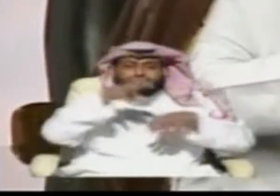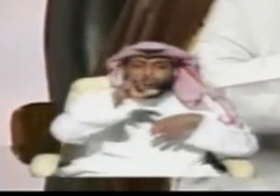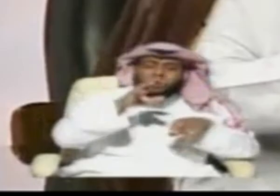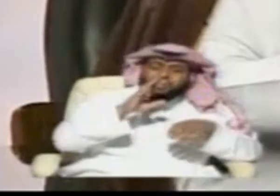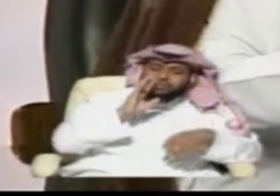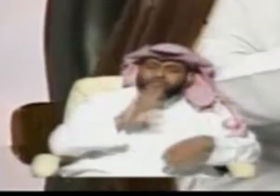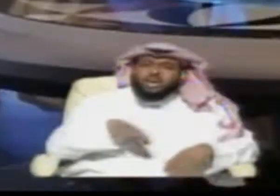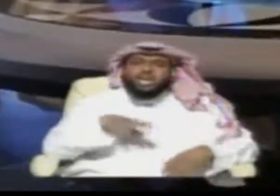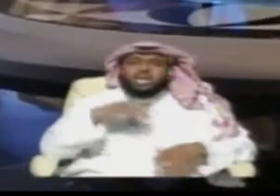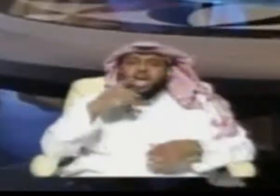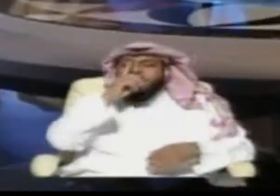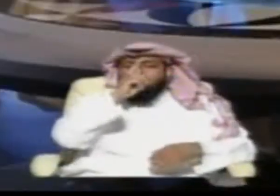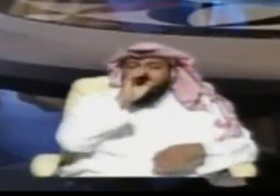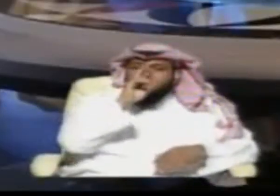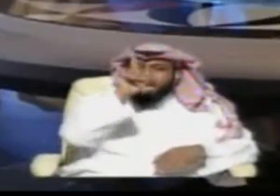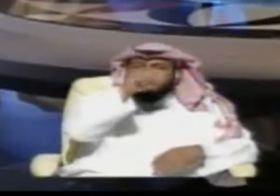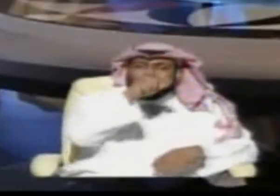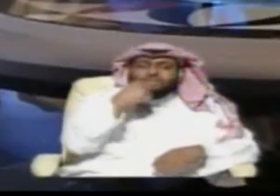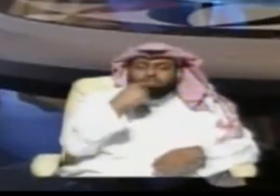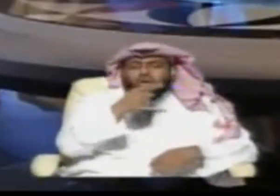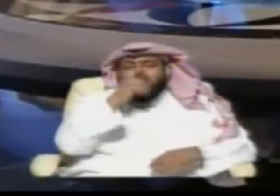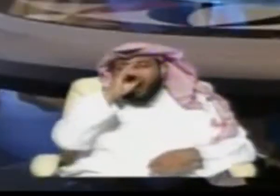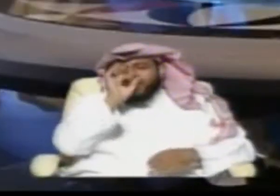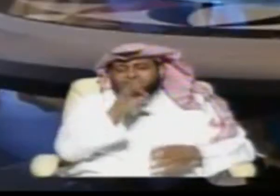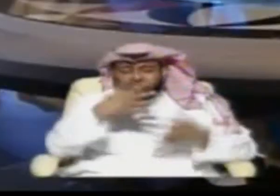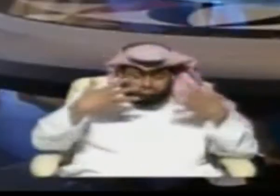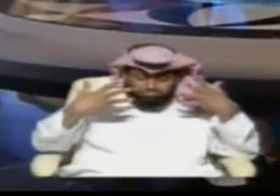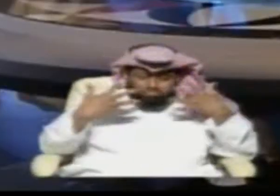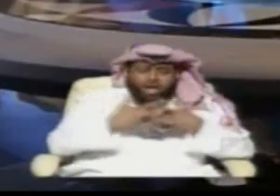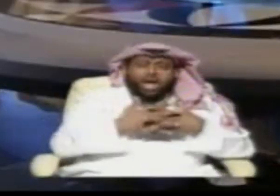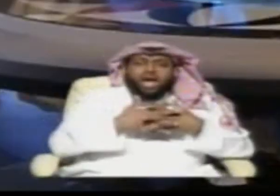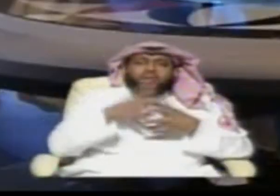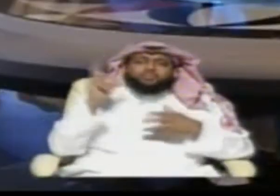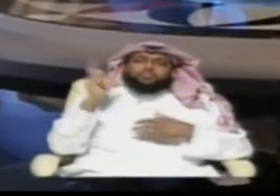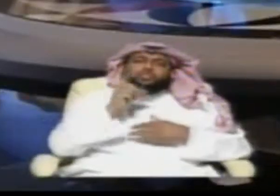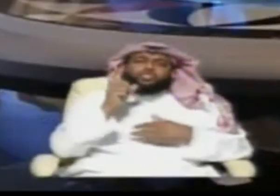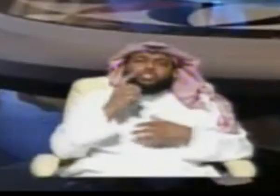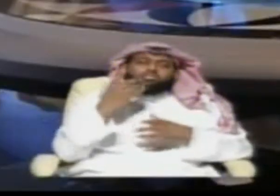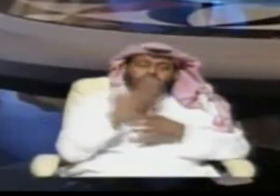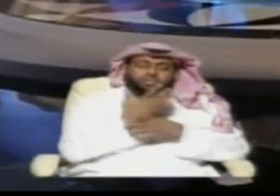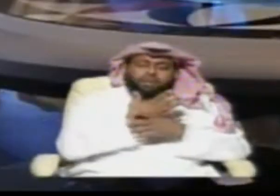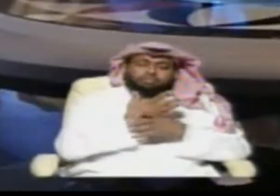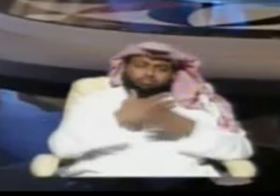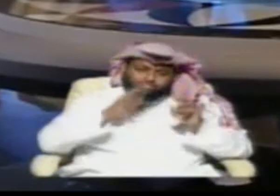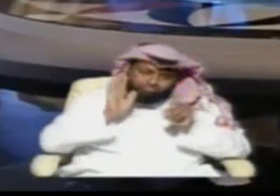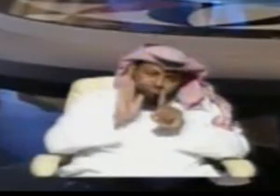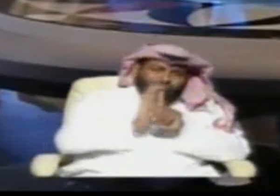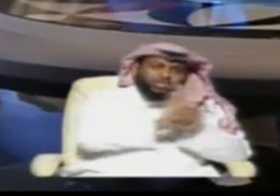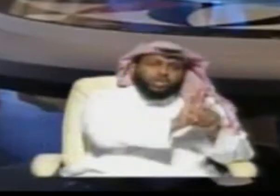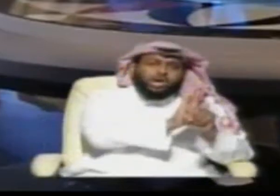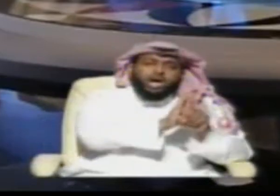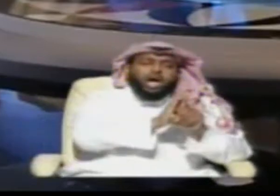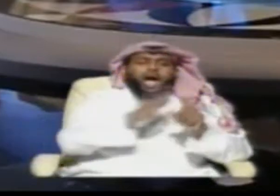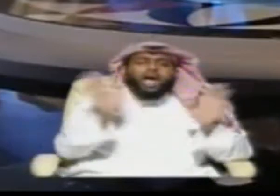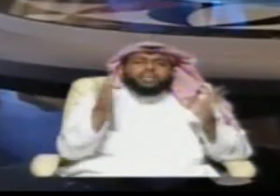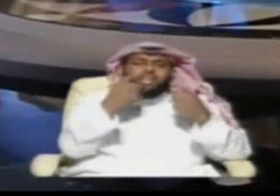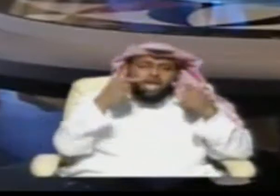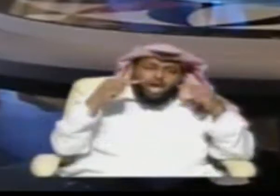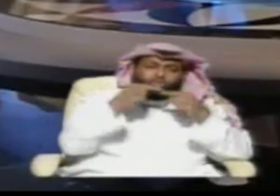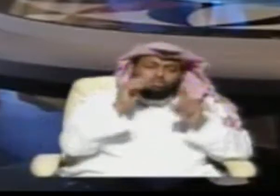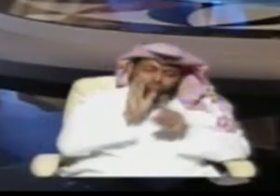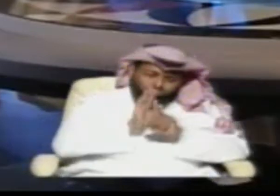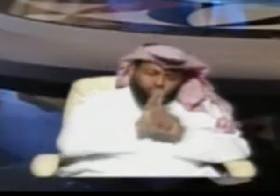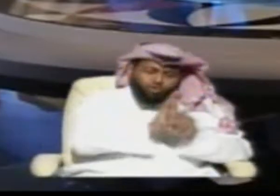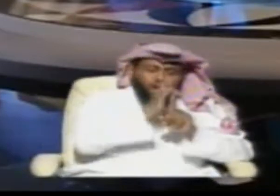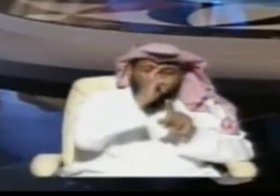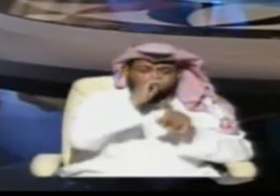الذين لا يفرقون بين أحمر وأبيض، إنما هي مراتب ودرجات ومصالح وخطوات يدركون بها